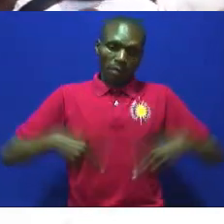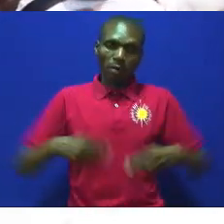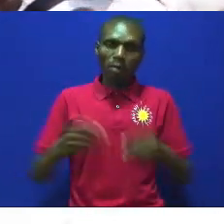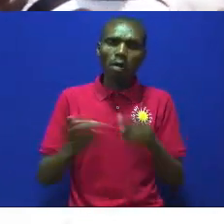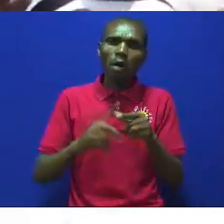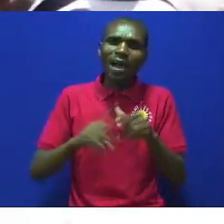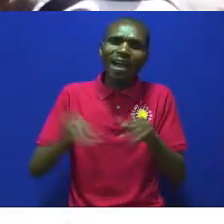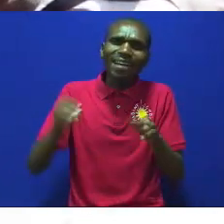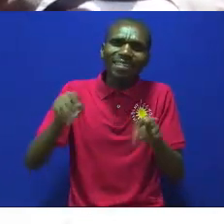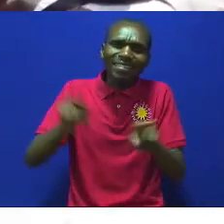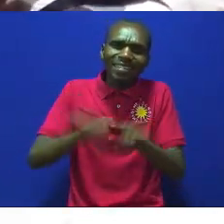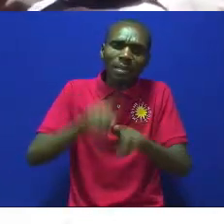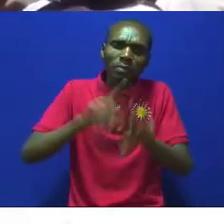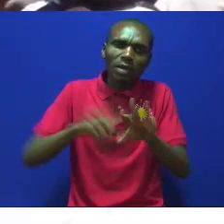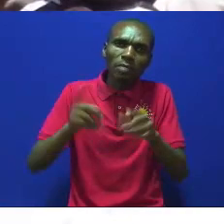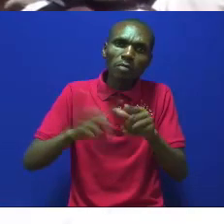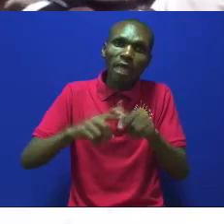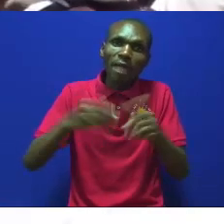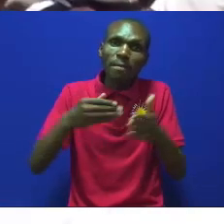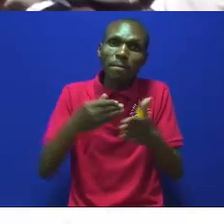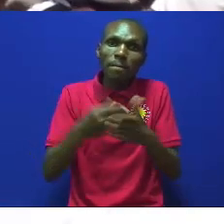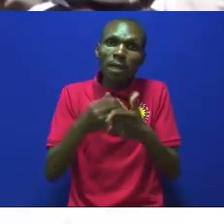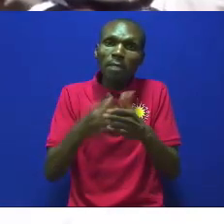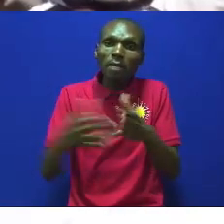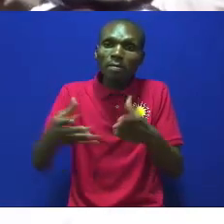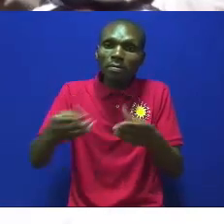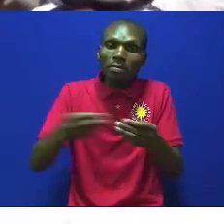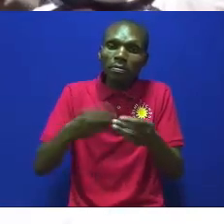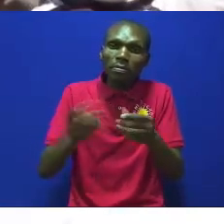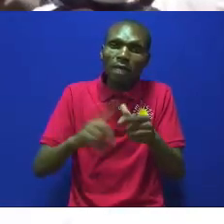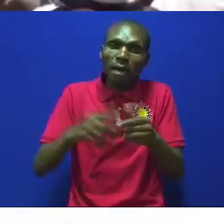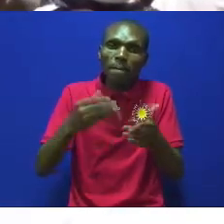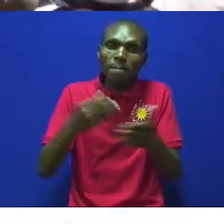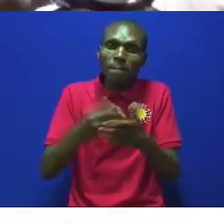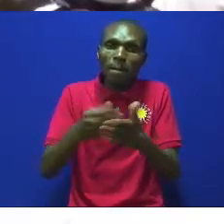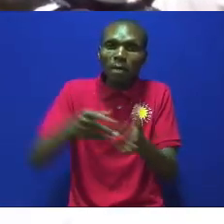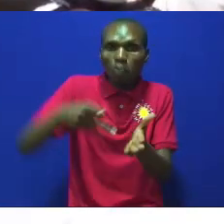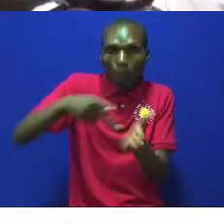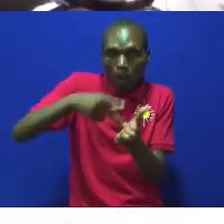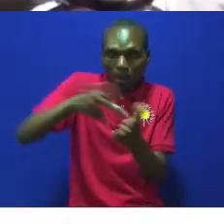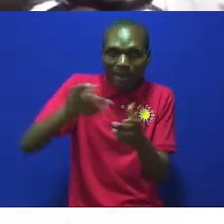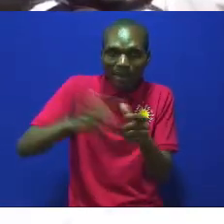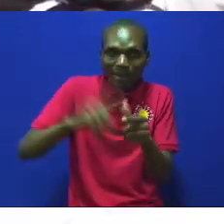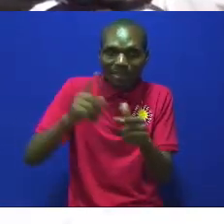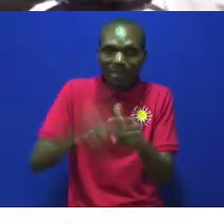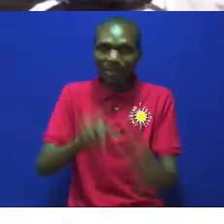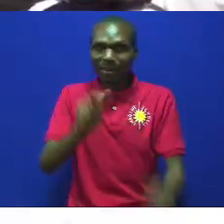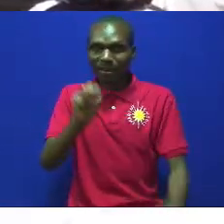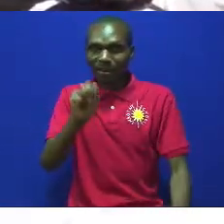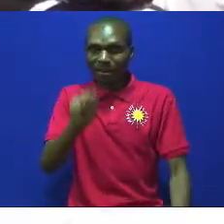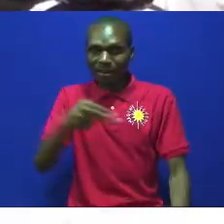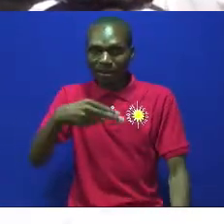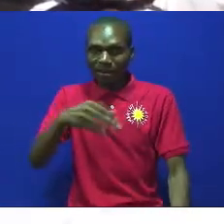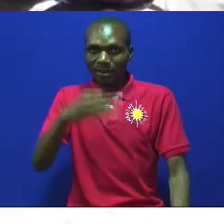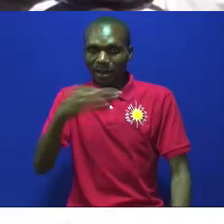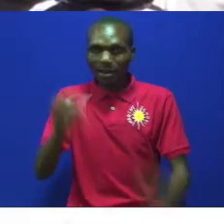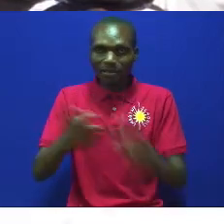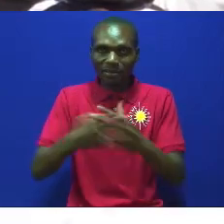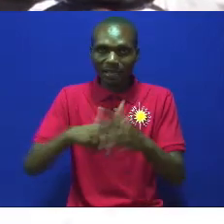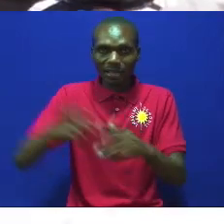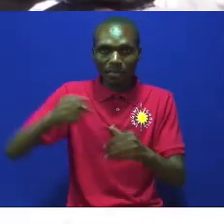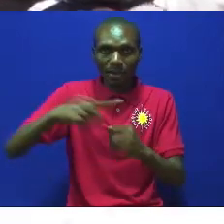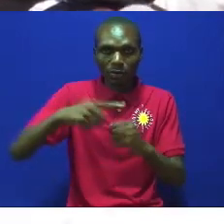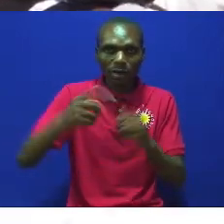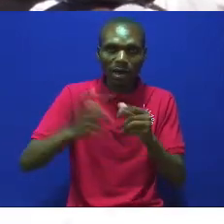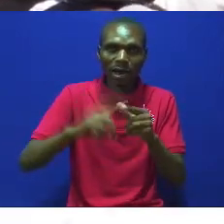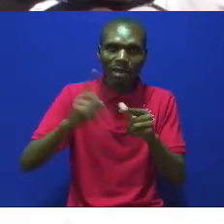vile vile, ile pesa munanunua ama ile pesa munalipa ya NHIF kuanzia Januari,